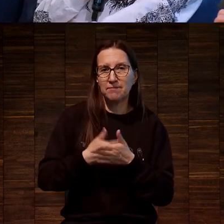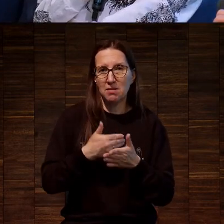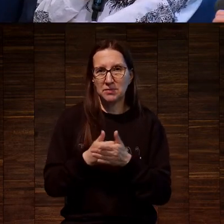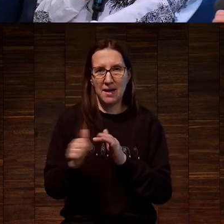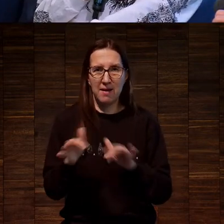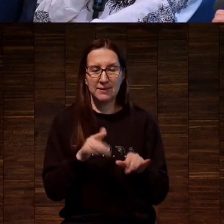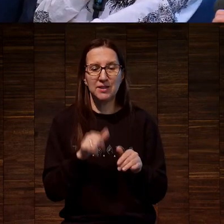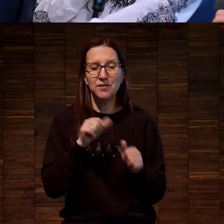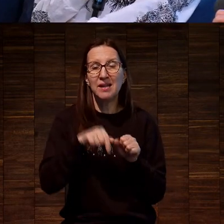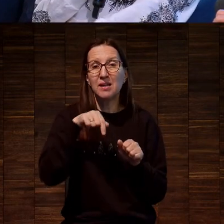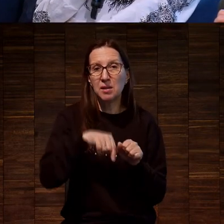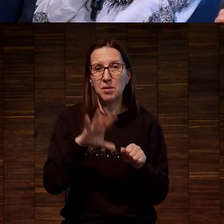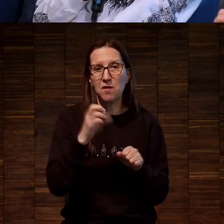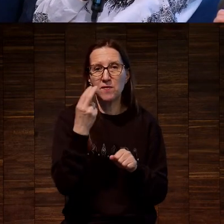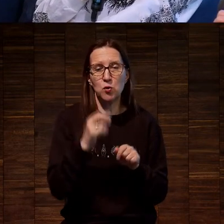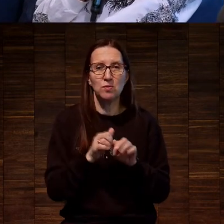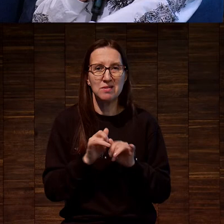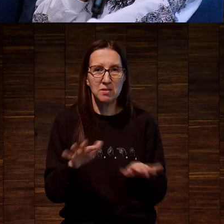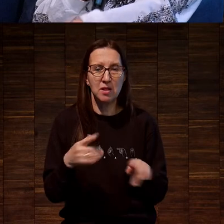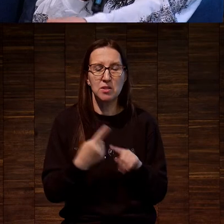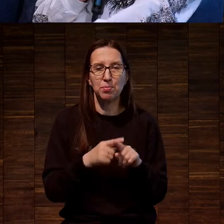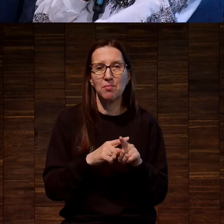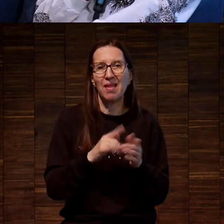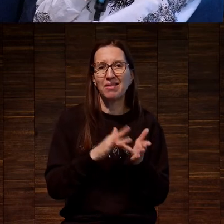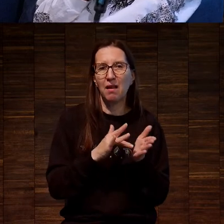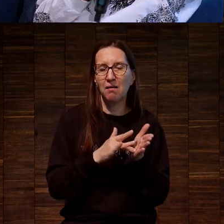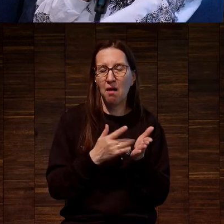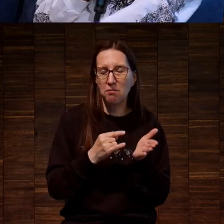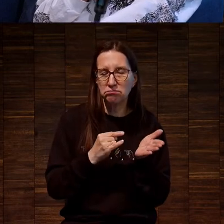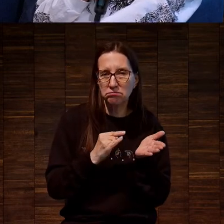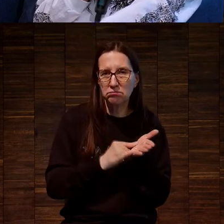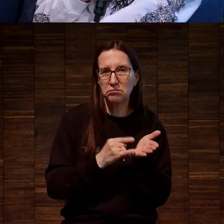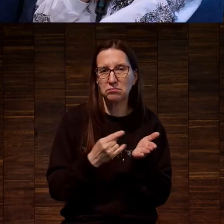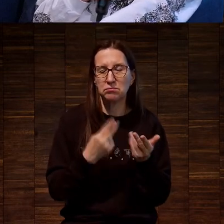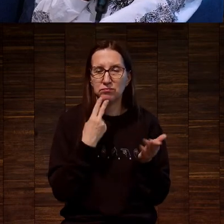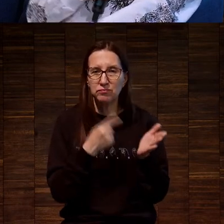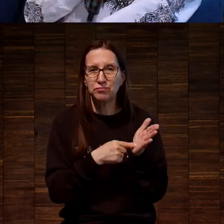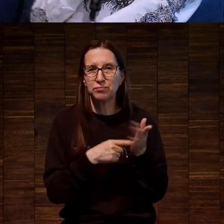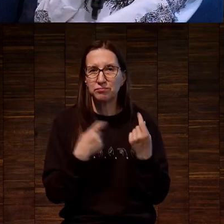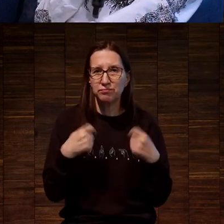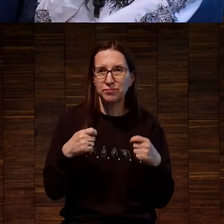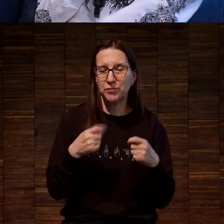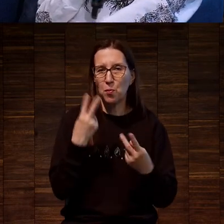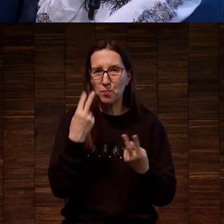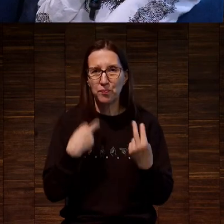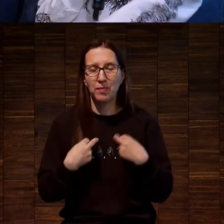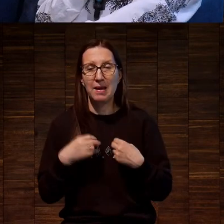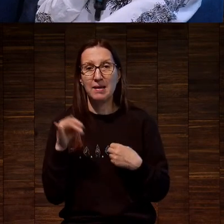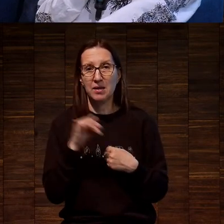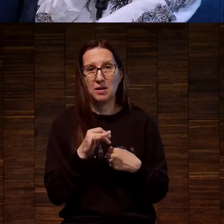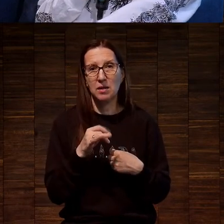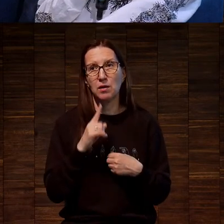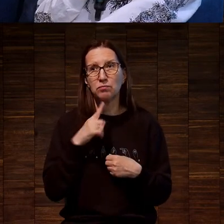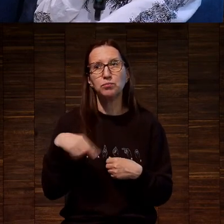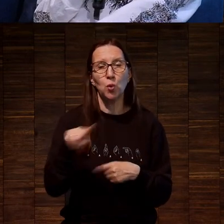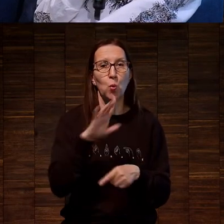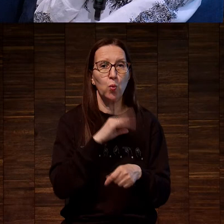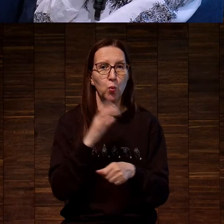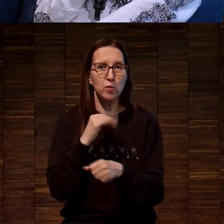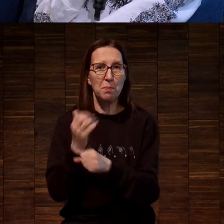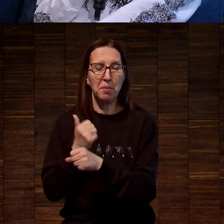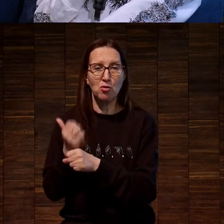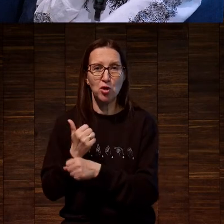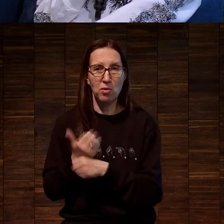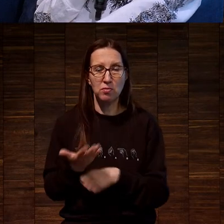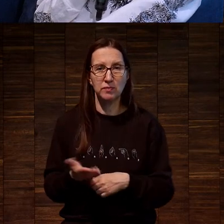соцсети, стали через телеграм-каналы, стали пытаться что-то продать. И в некоторых случаях достаточно успешно.